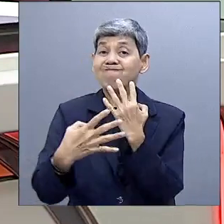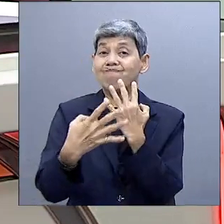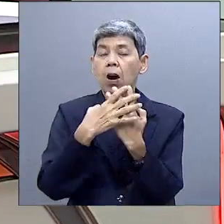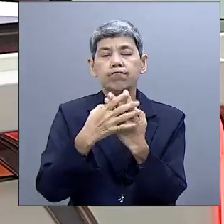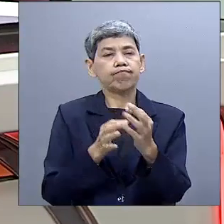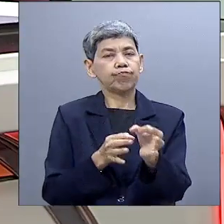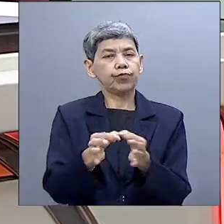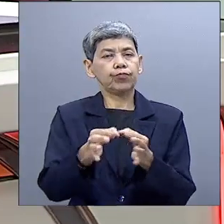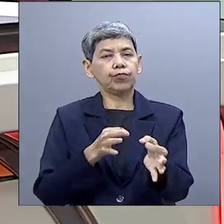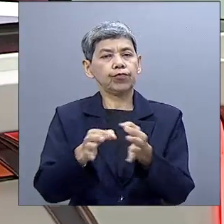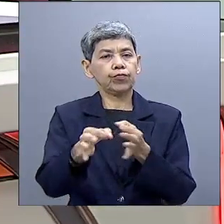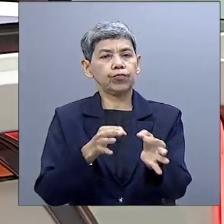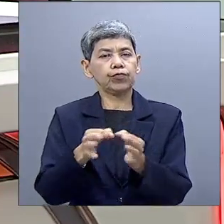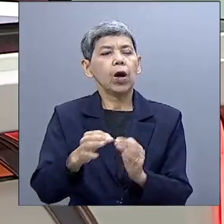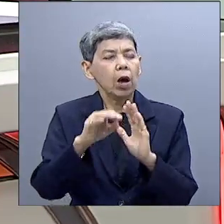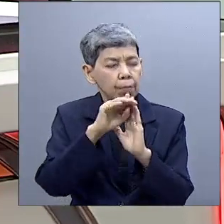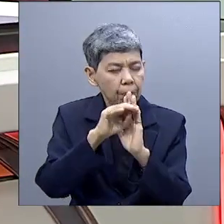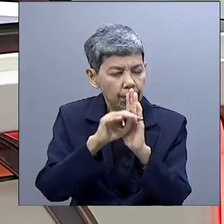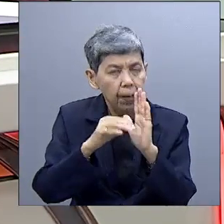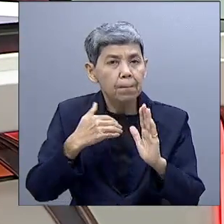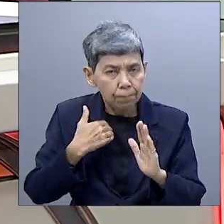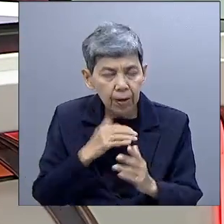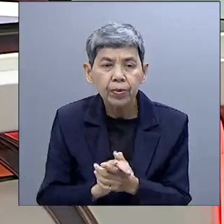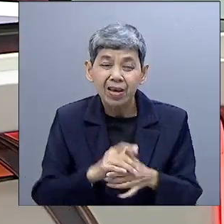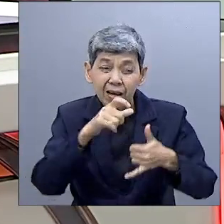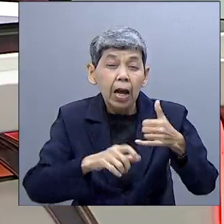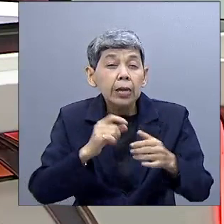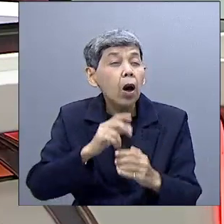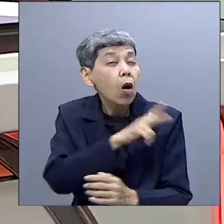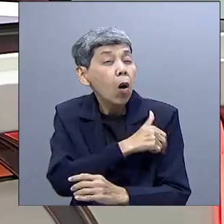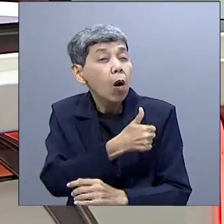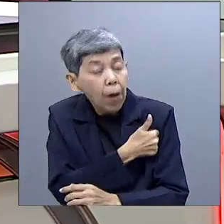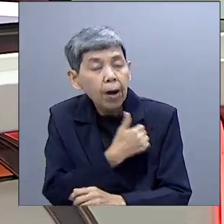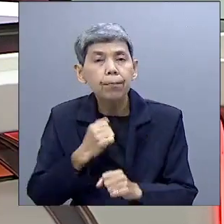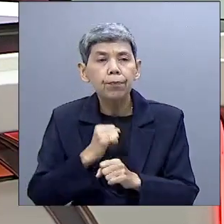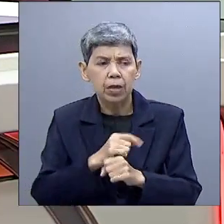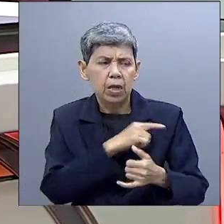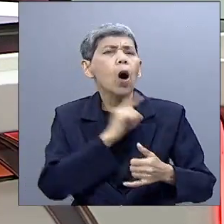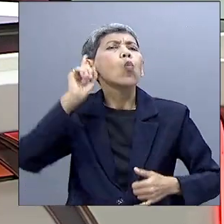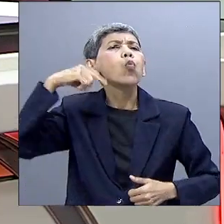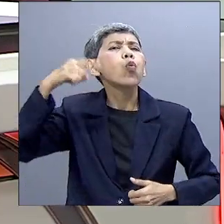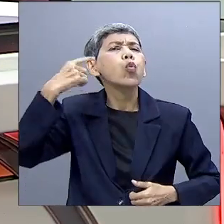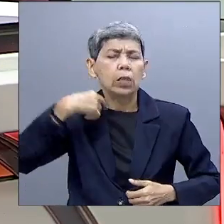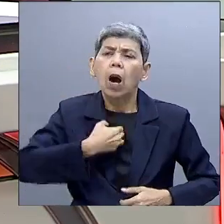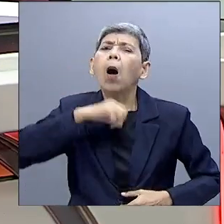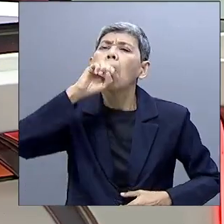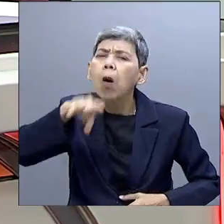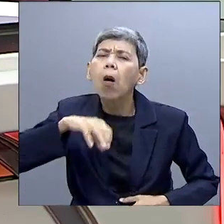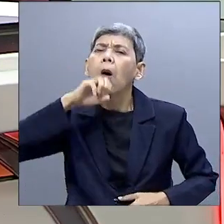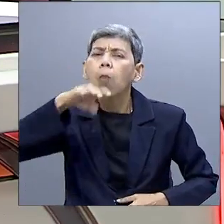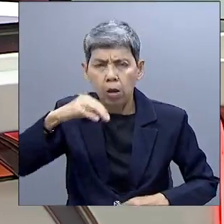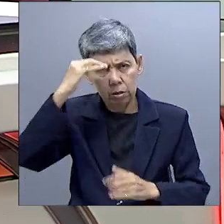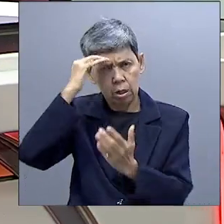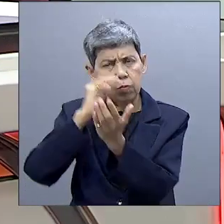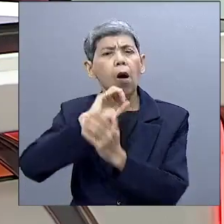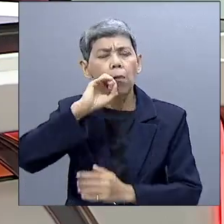มาชี้แจงโดยอ้างถึงข้อมูลว่าการให้ประวัติทางการรักษาเกิดขึ้นจากตัวนางสรารัตน์ที่เป็นคนให้ข้อมูลกับทางราช